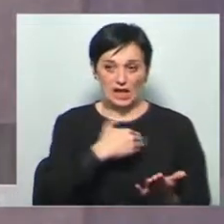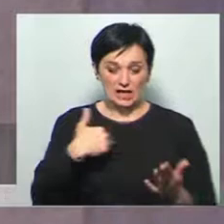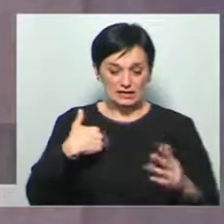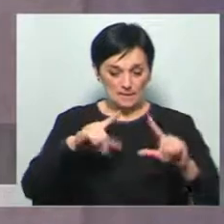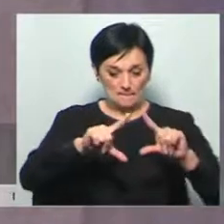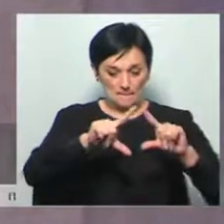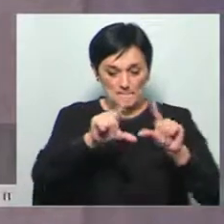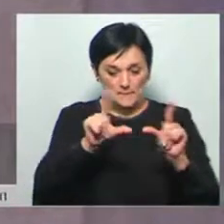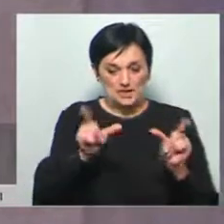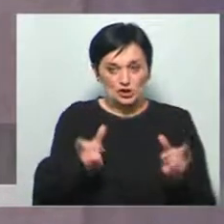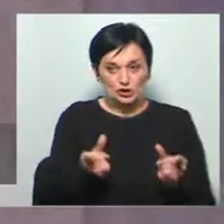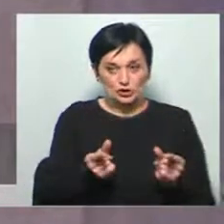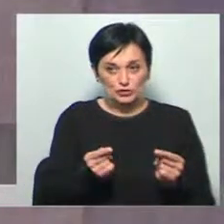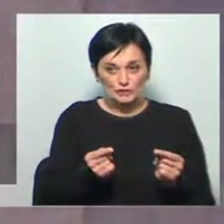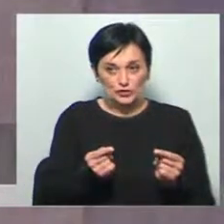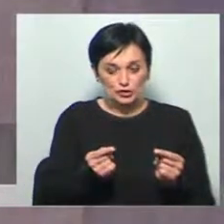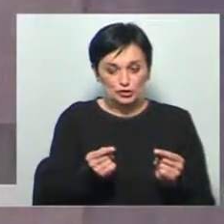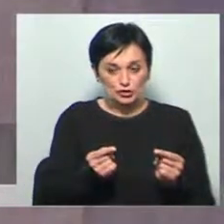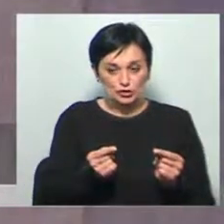ვუშვებთ